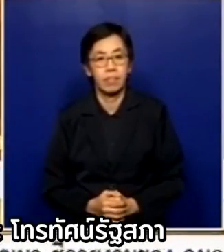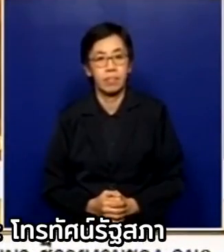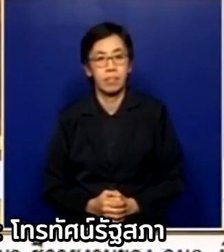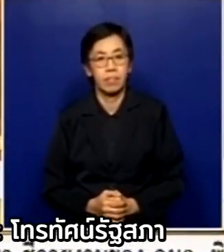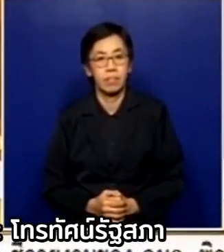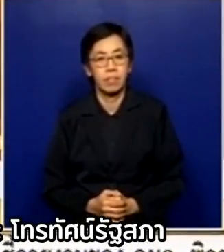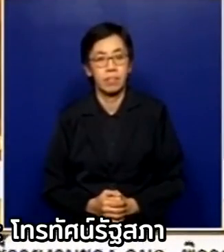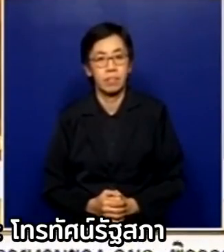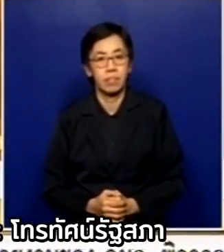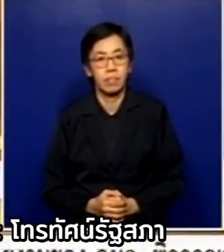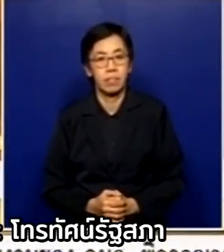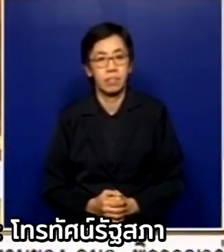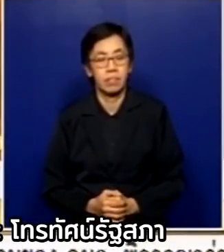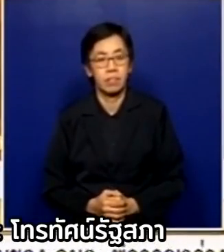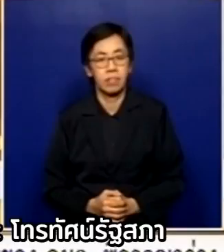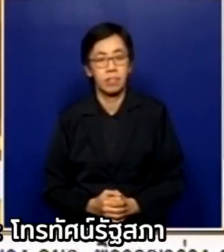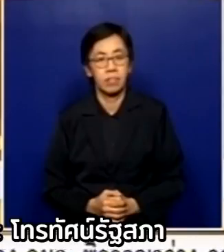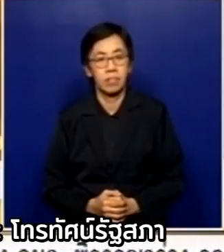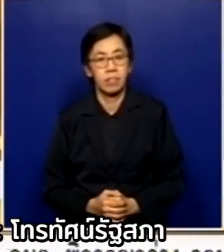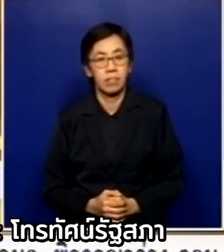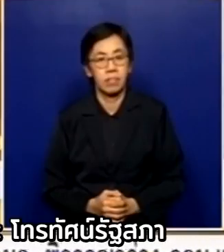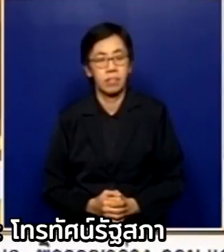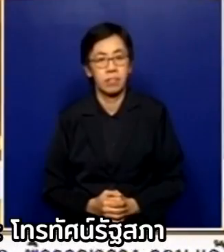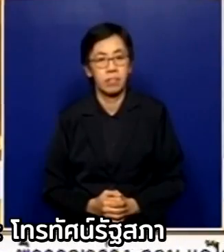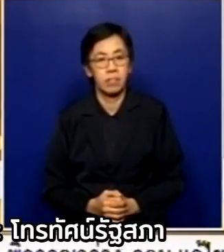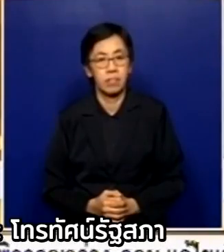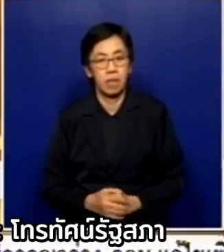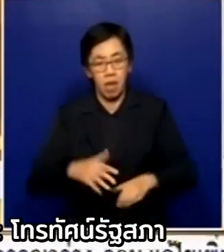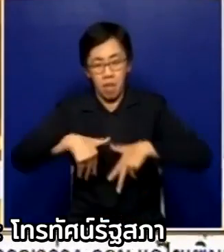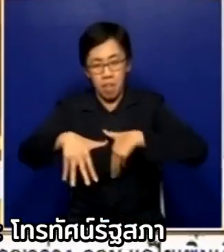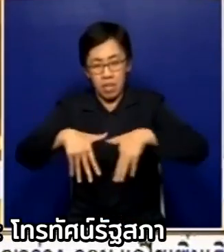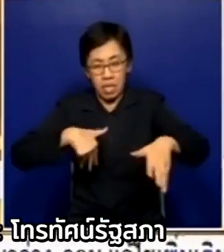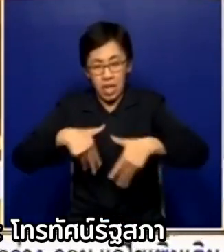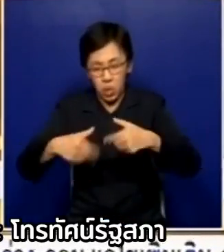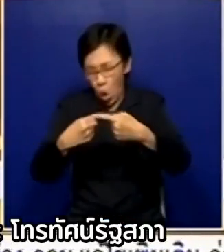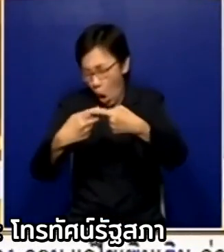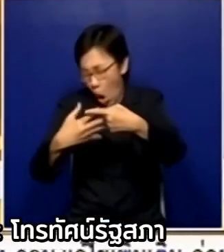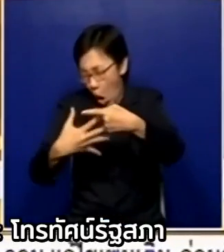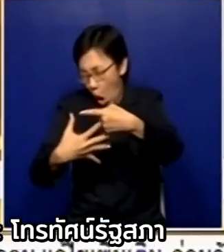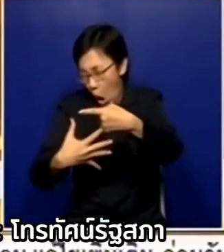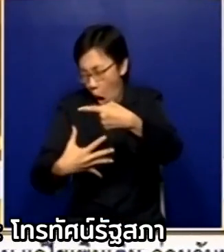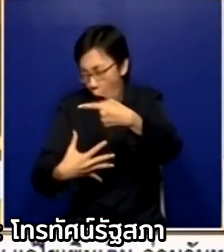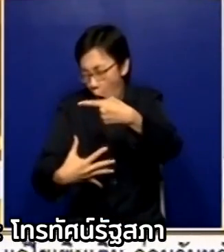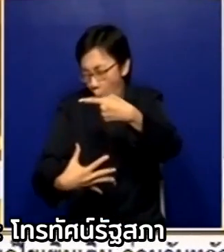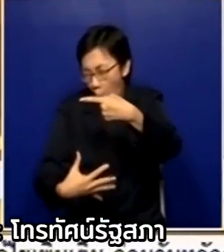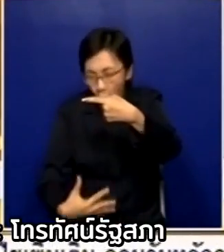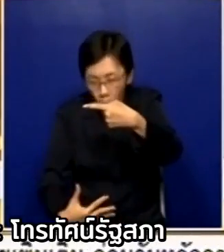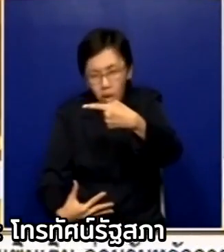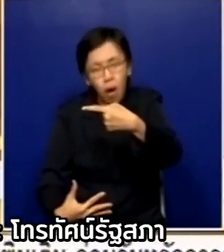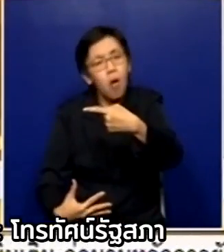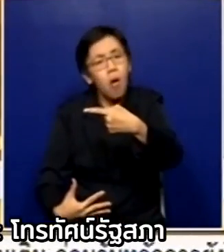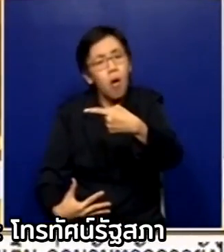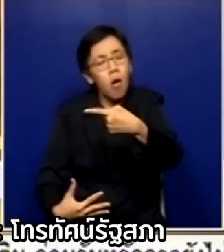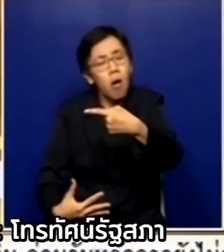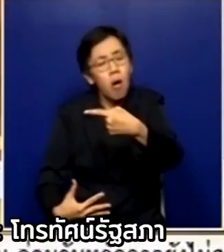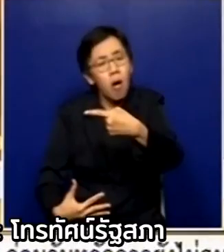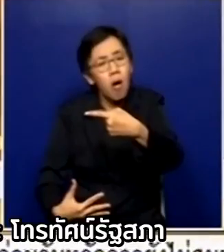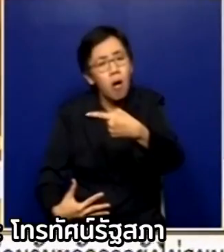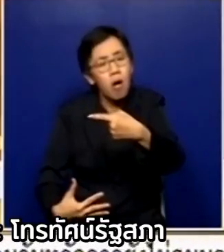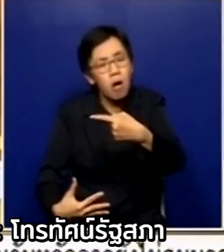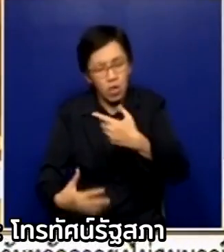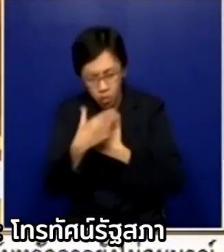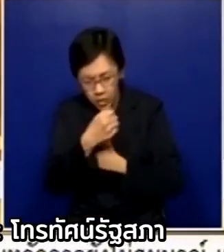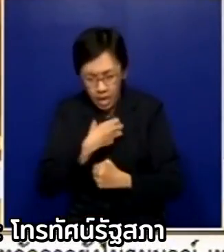ทำไมประชาชนจำนวนมากจึงจะเจอเลยร้อนที่จะลง